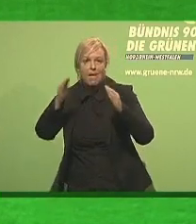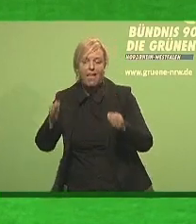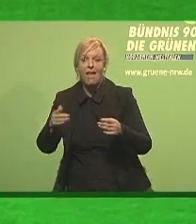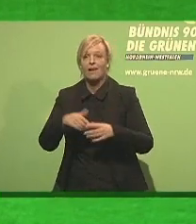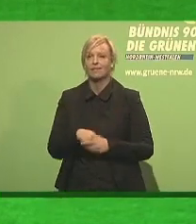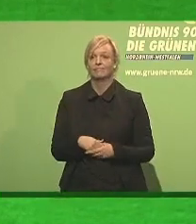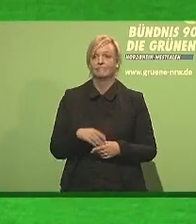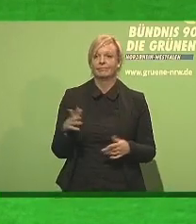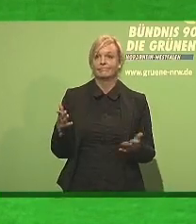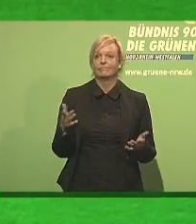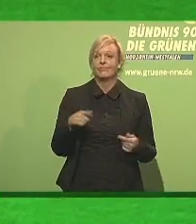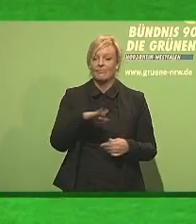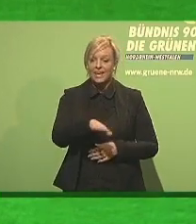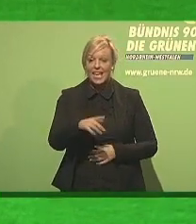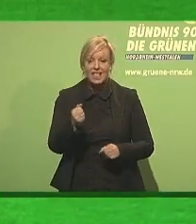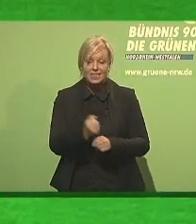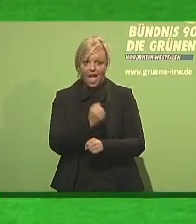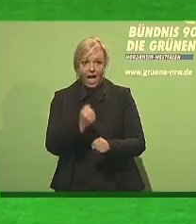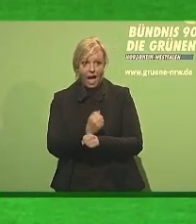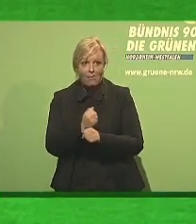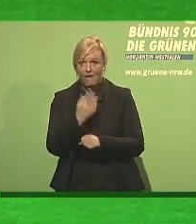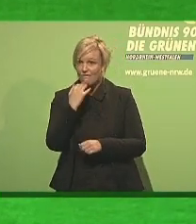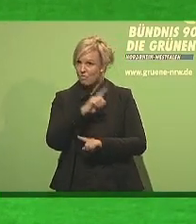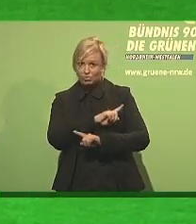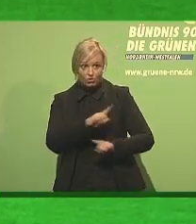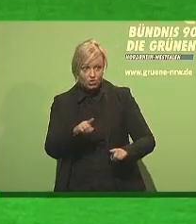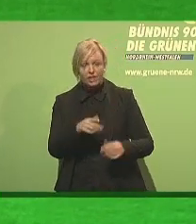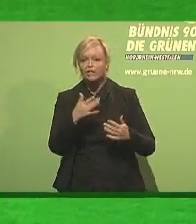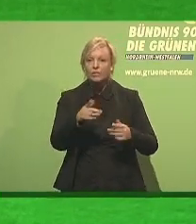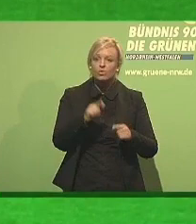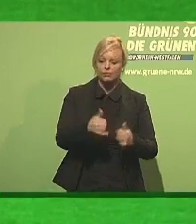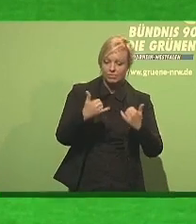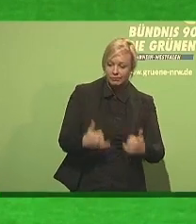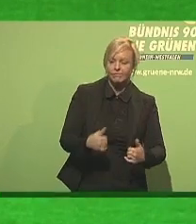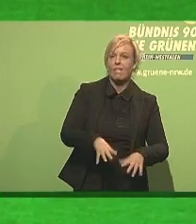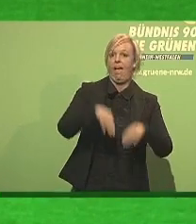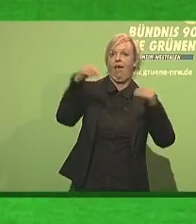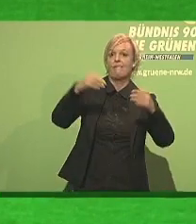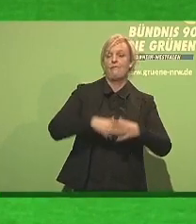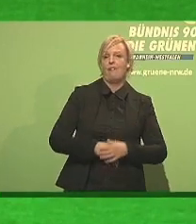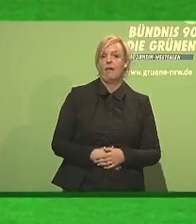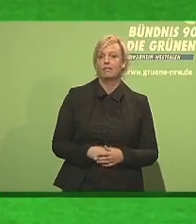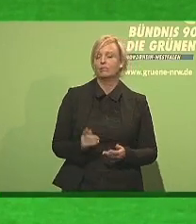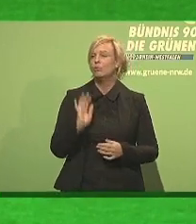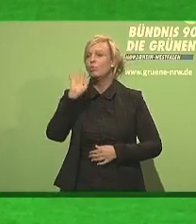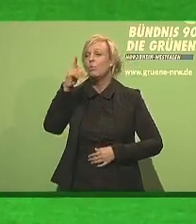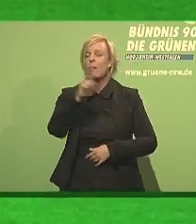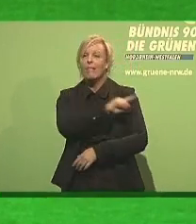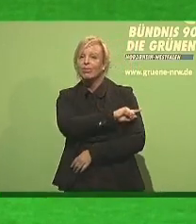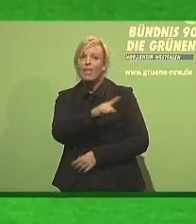keine Kinderarbeit in der Beschaffung will, setzt vor Ort an. Über 1000 Gruppen in NRW engagieren